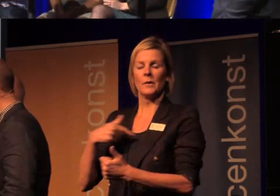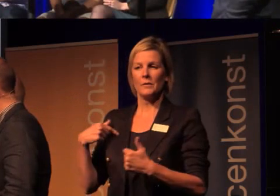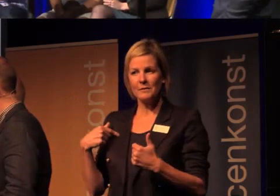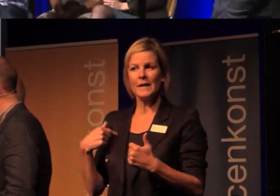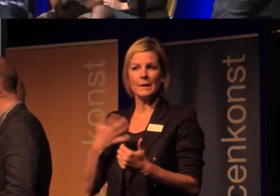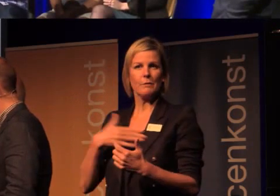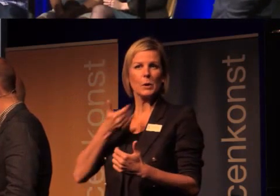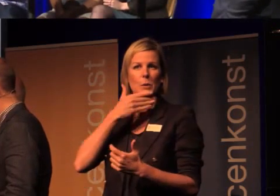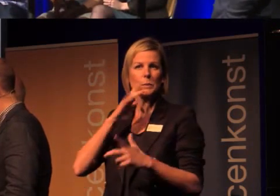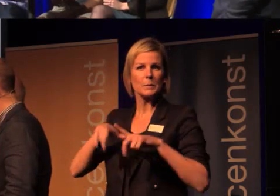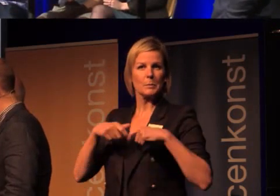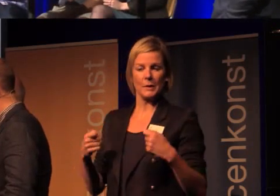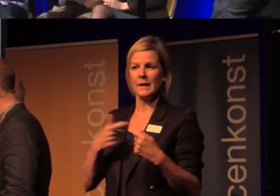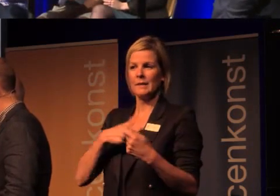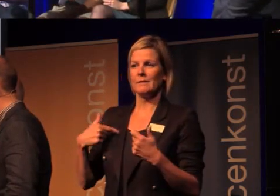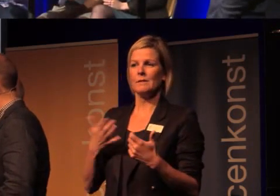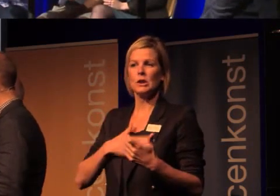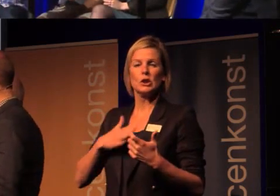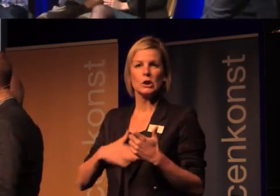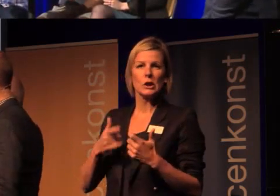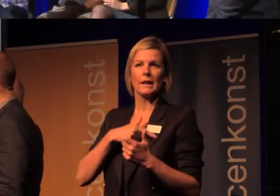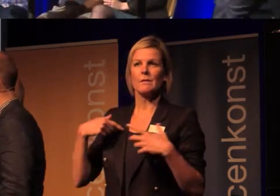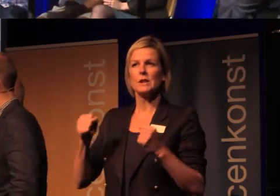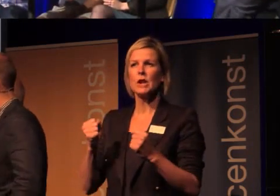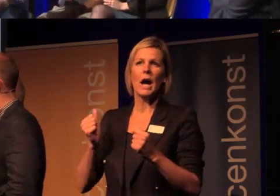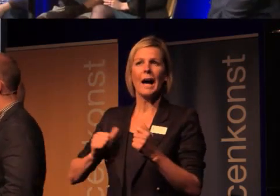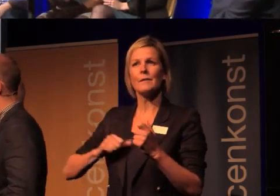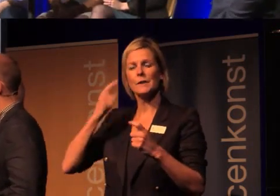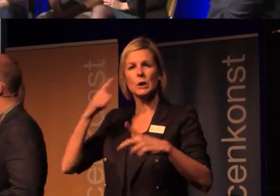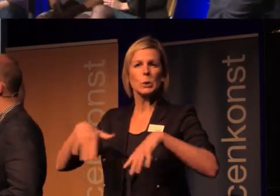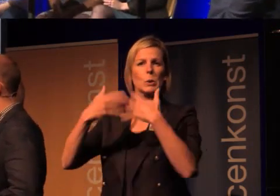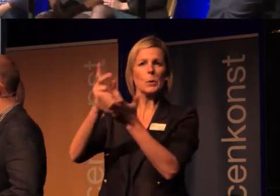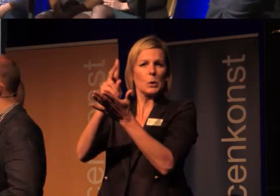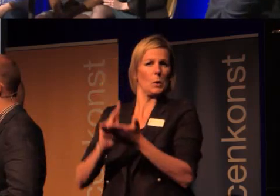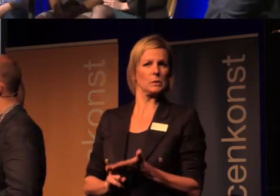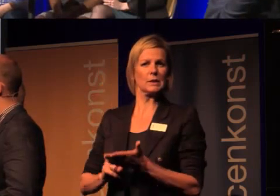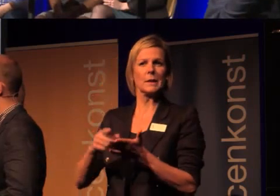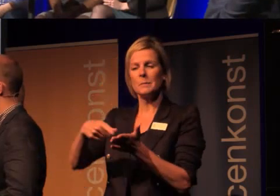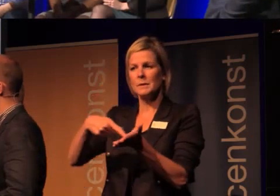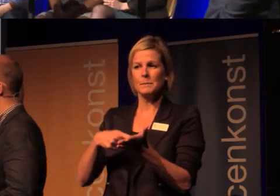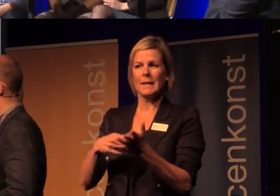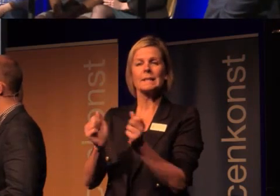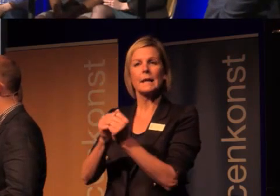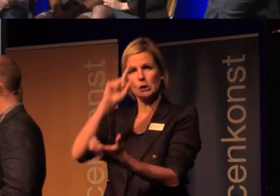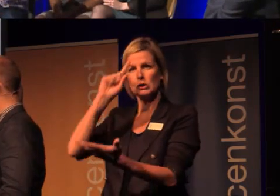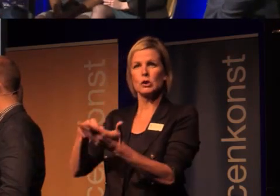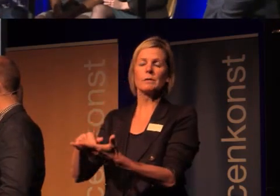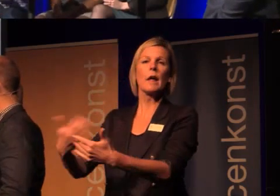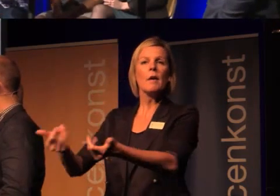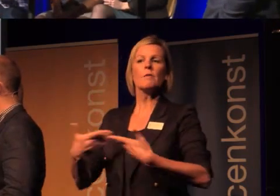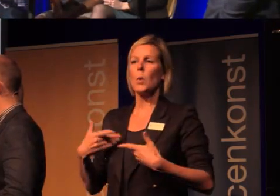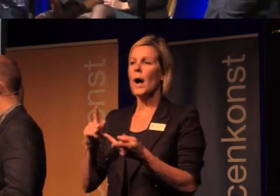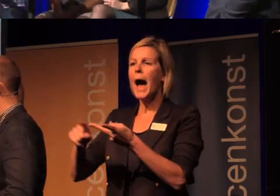sig mycket mot det här instrumentaliseringen egentligen av kulturen och konsten, att man vill använda den för att uppnå andra syften och så